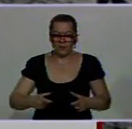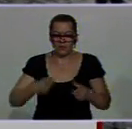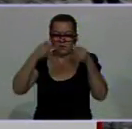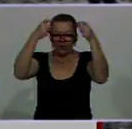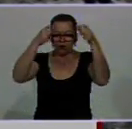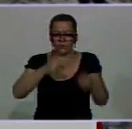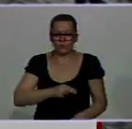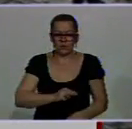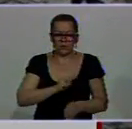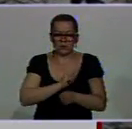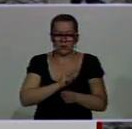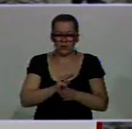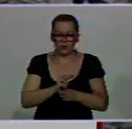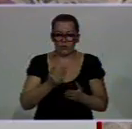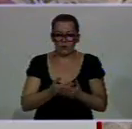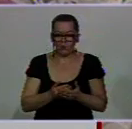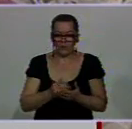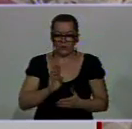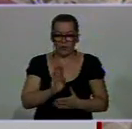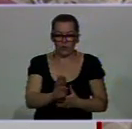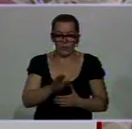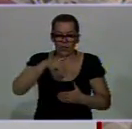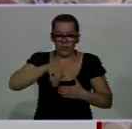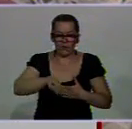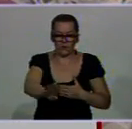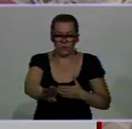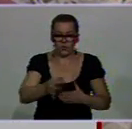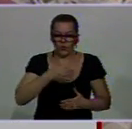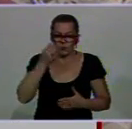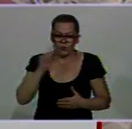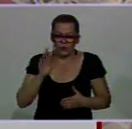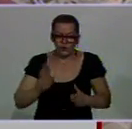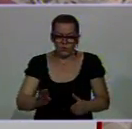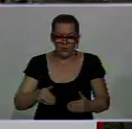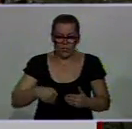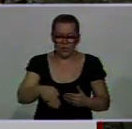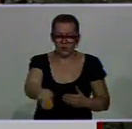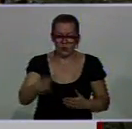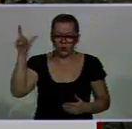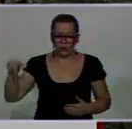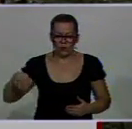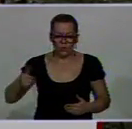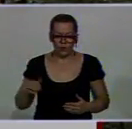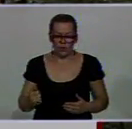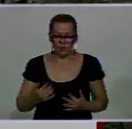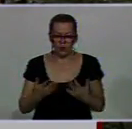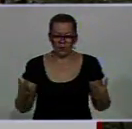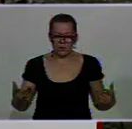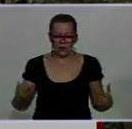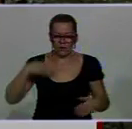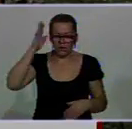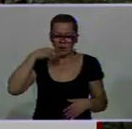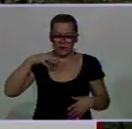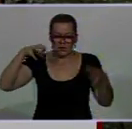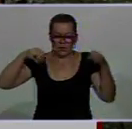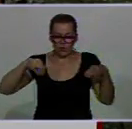statului pentru a opri această alunecare, dar părerea mea este că nu se oprește. La începutul lunii mai, după câteva zile de ploi neîncetate, pământul a